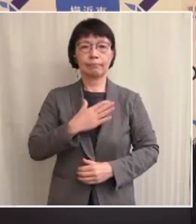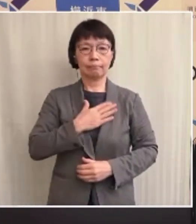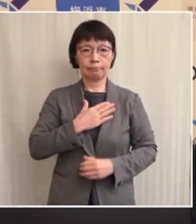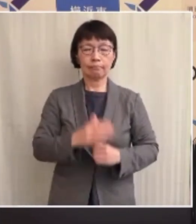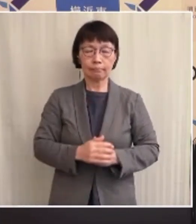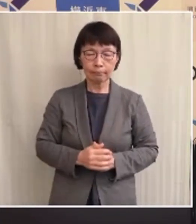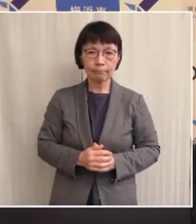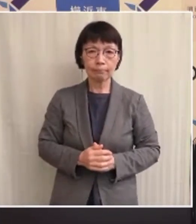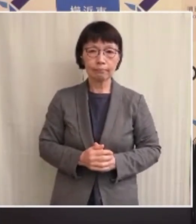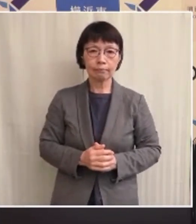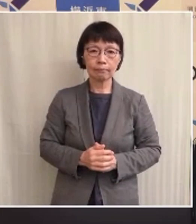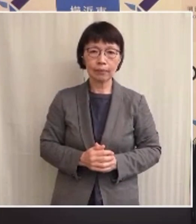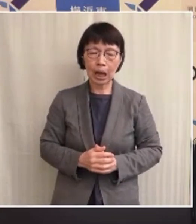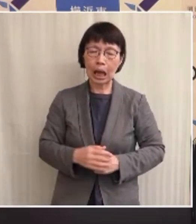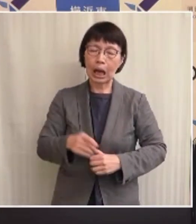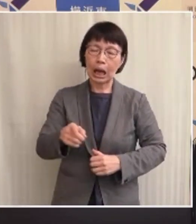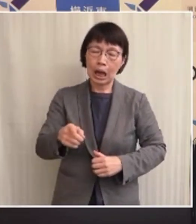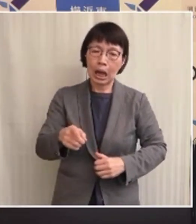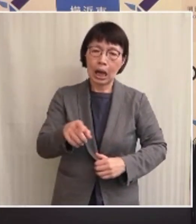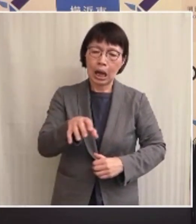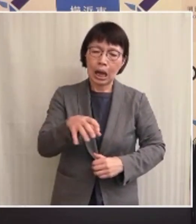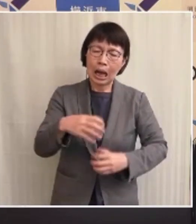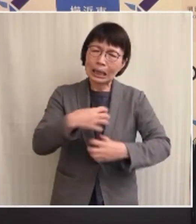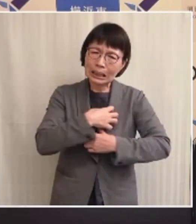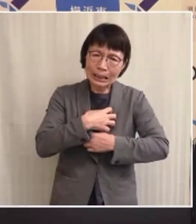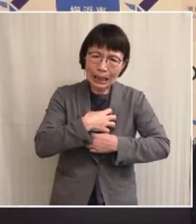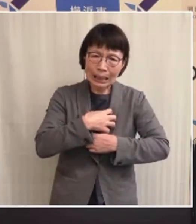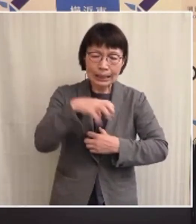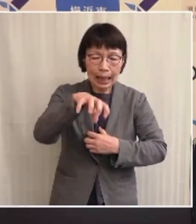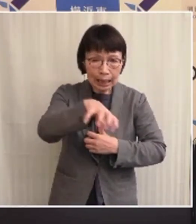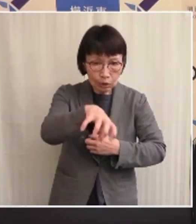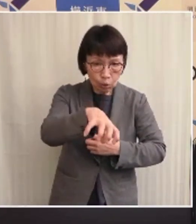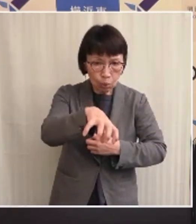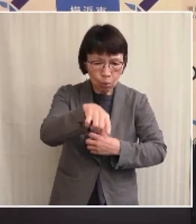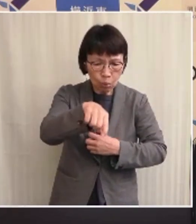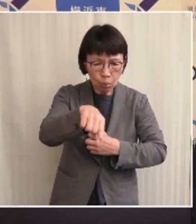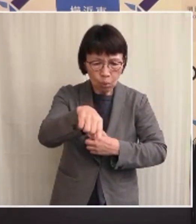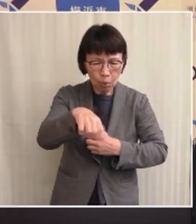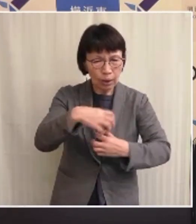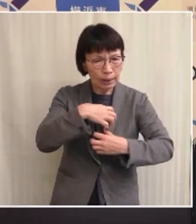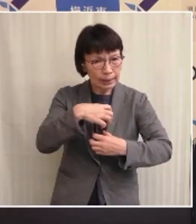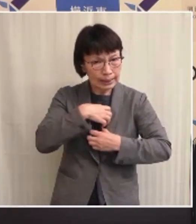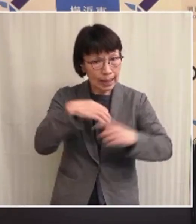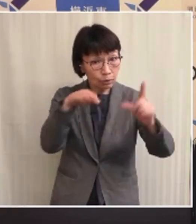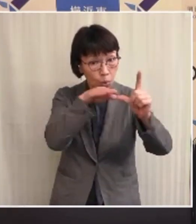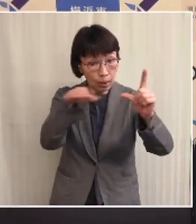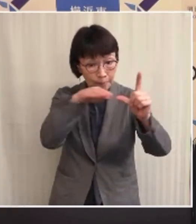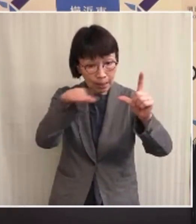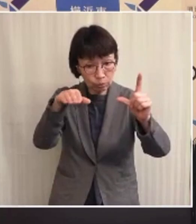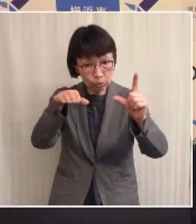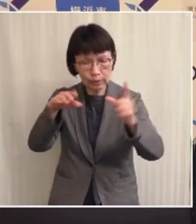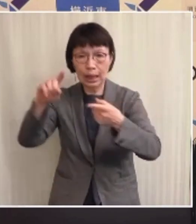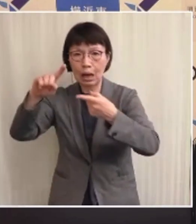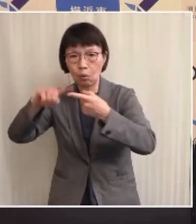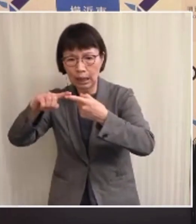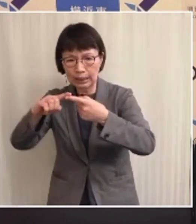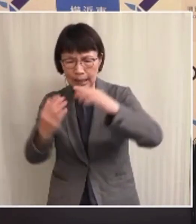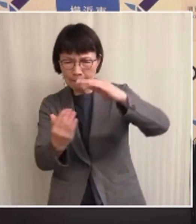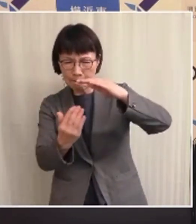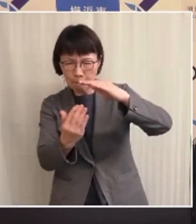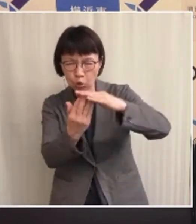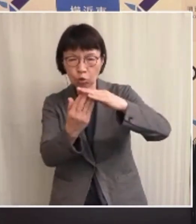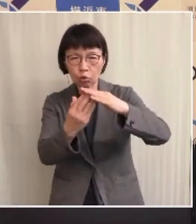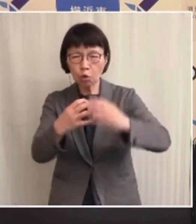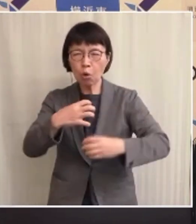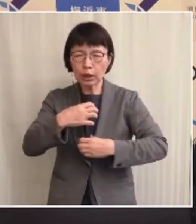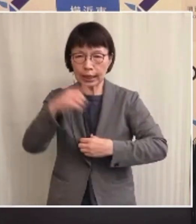どのくらいやはり危険な箇所をもっとやっぱこう危険度に応じて、最も危険な箇所からどんど